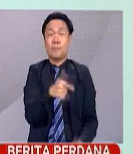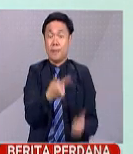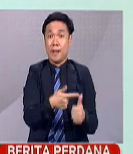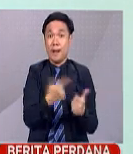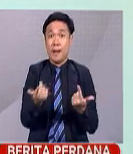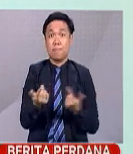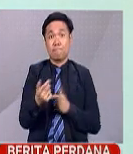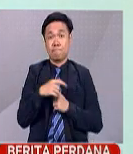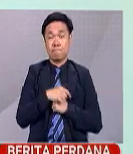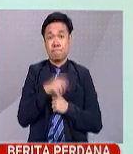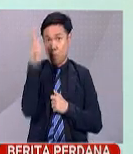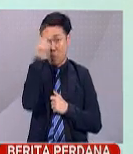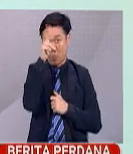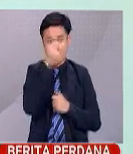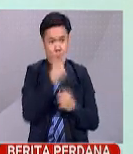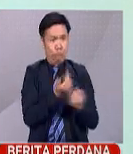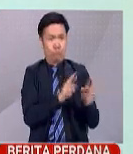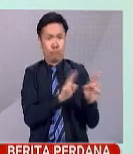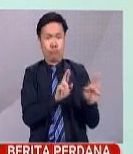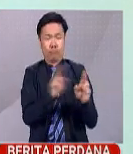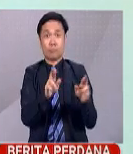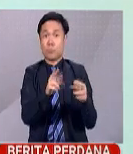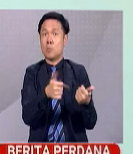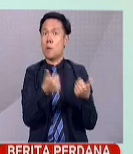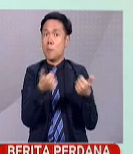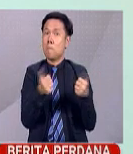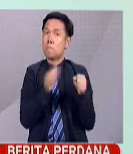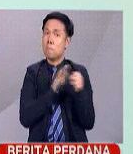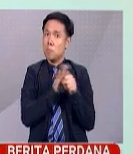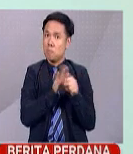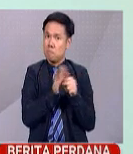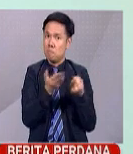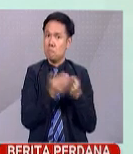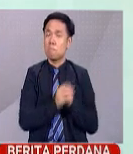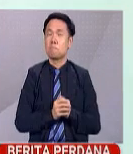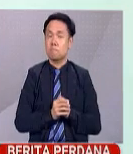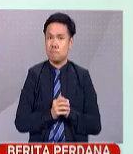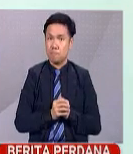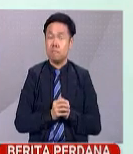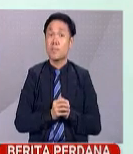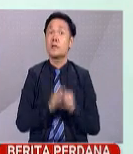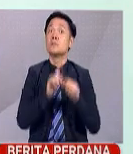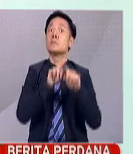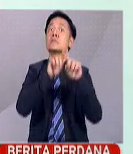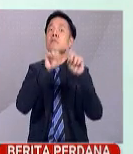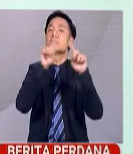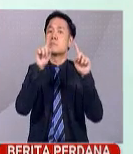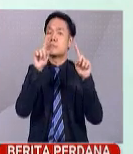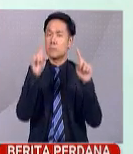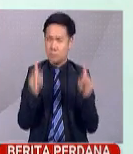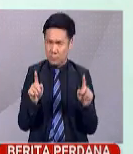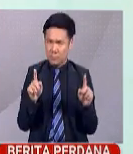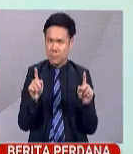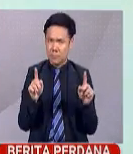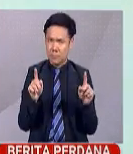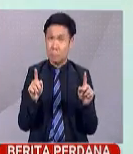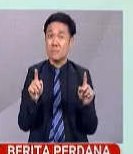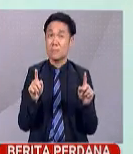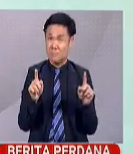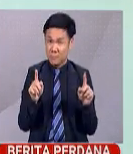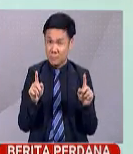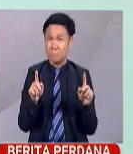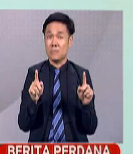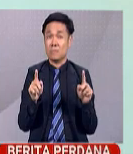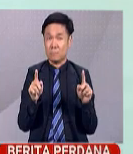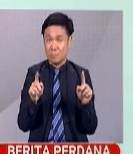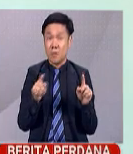itu bagi saya adalah mencukupi. Namun, untuk makluman, kita mempunyai hampir setiap negeri